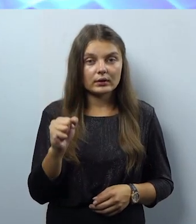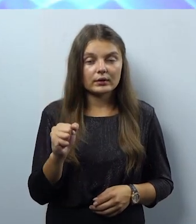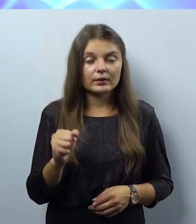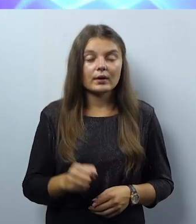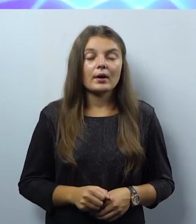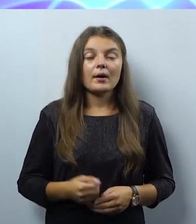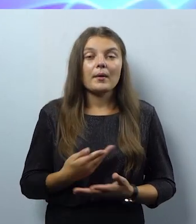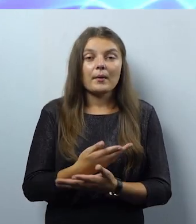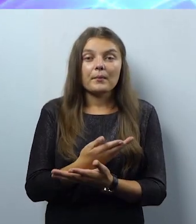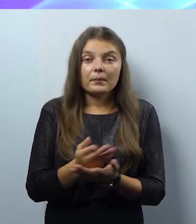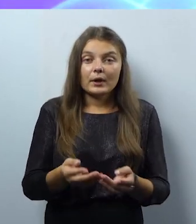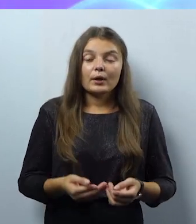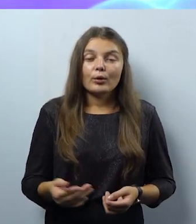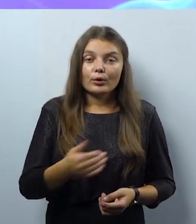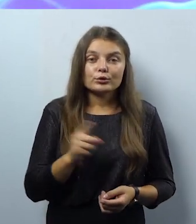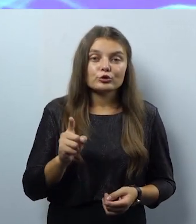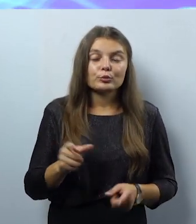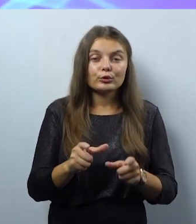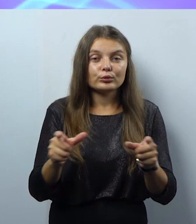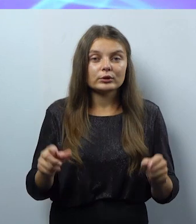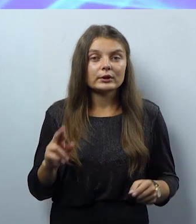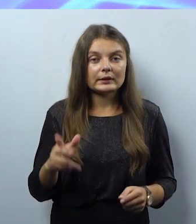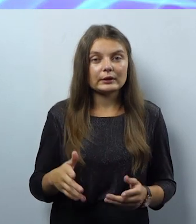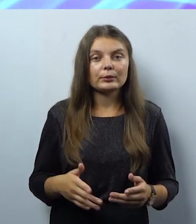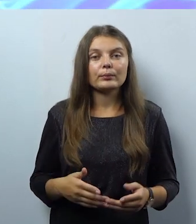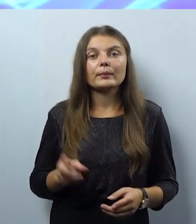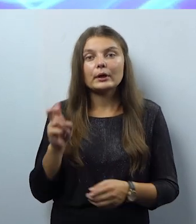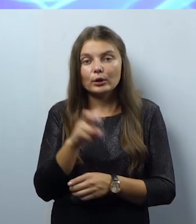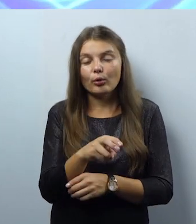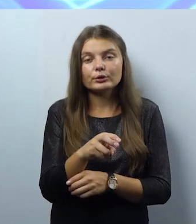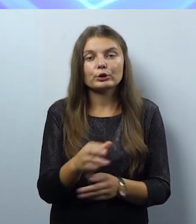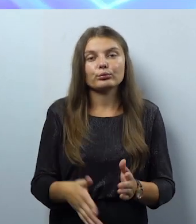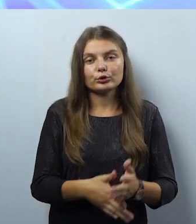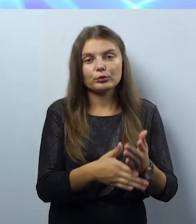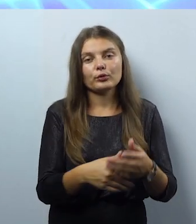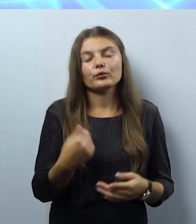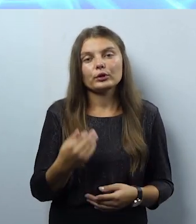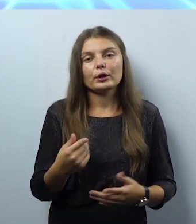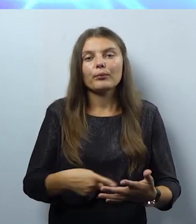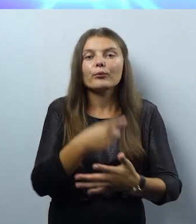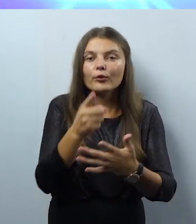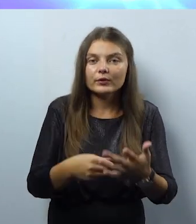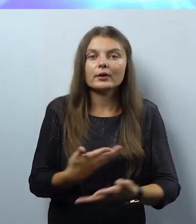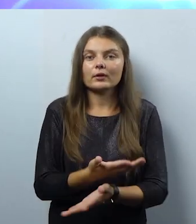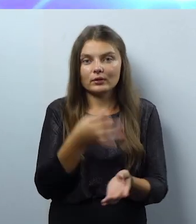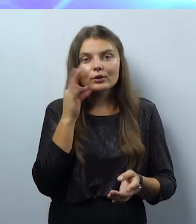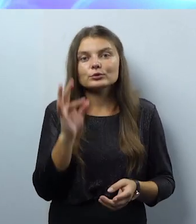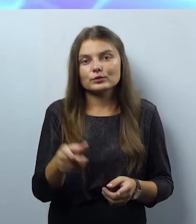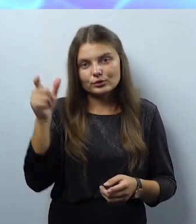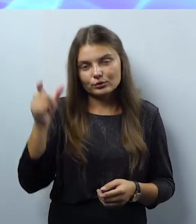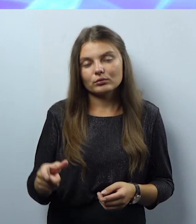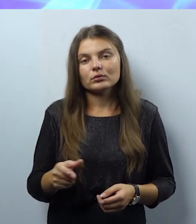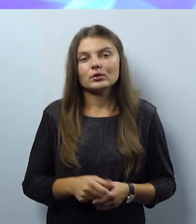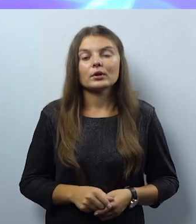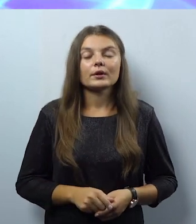люди мають повірити. І вони, коли повірять, звичайно, вони будуть більше довіряти, вони будуть приїжджати до нас. І наше обслуговування,